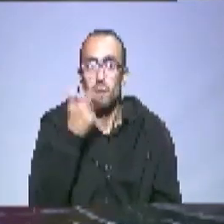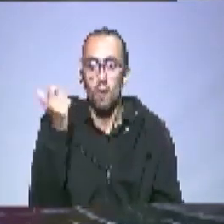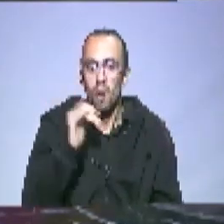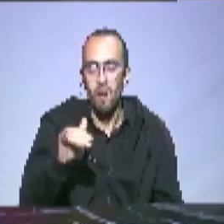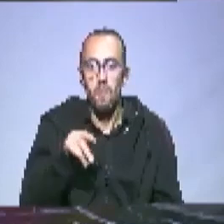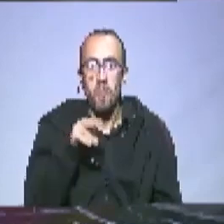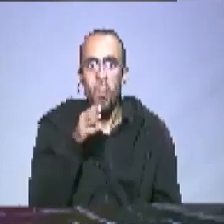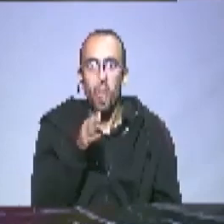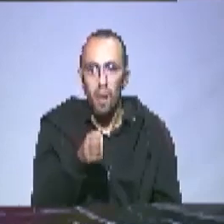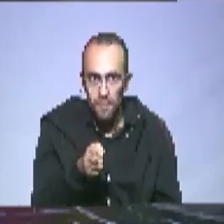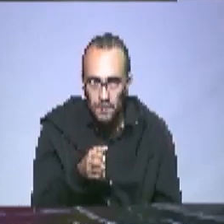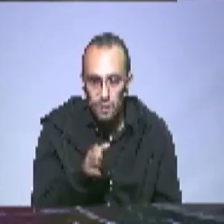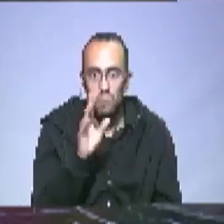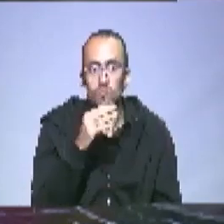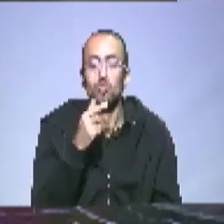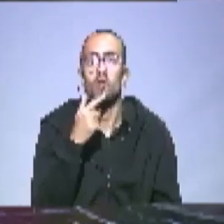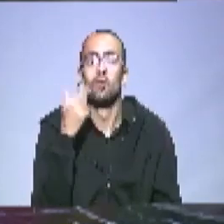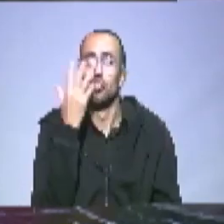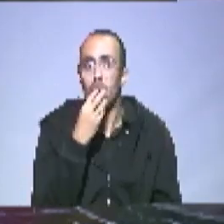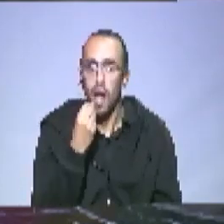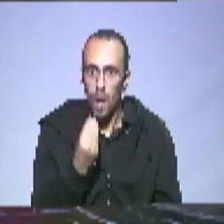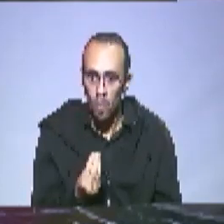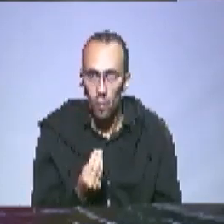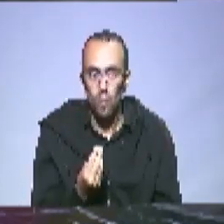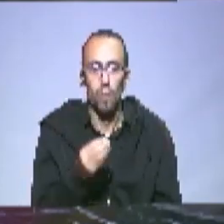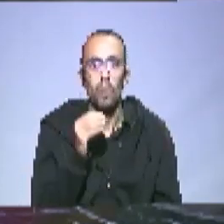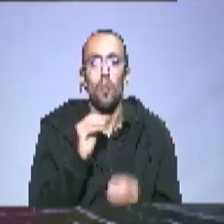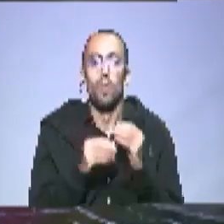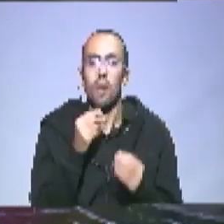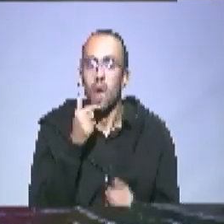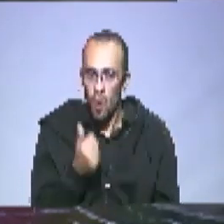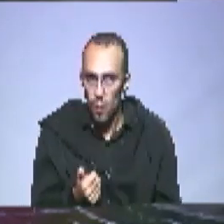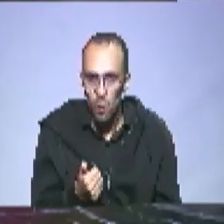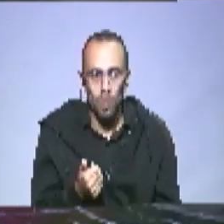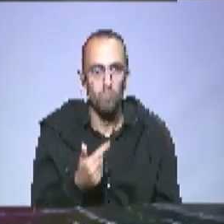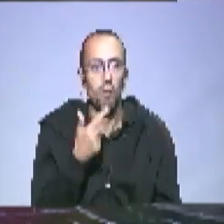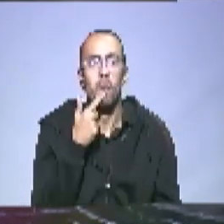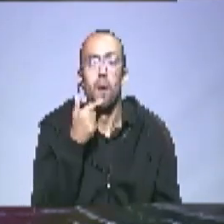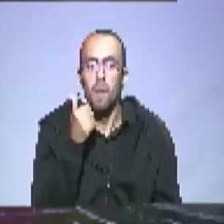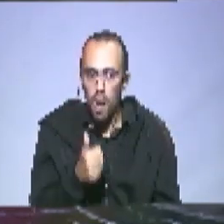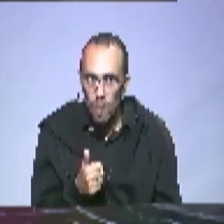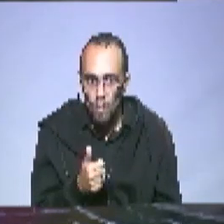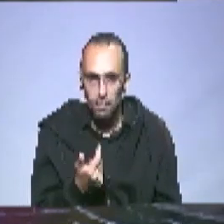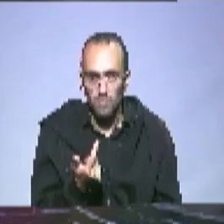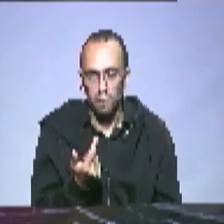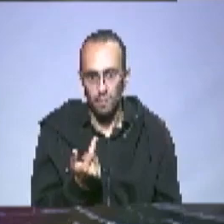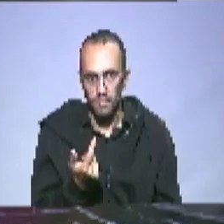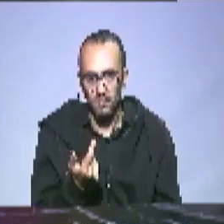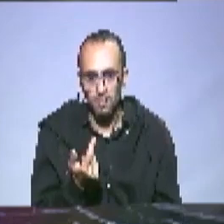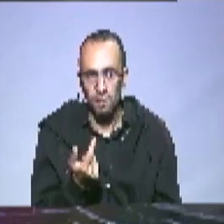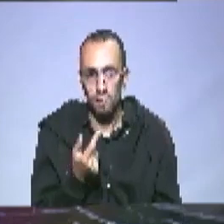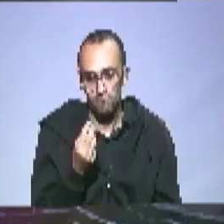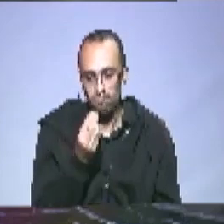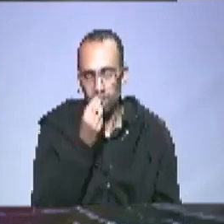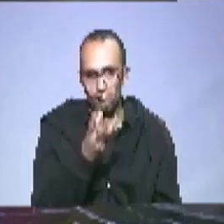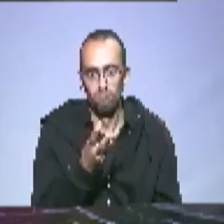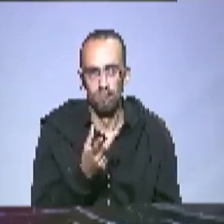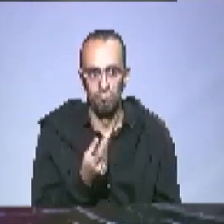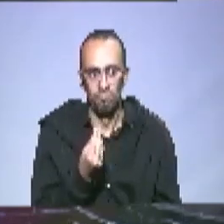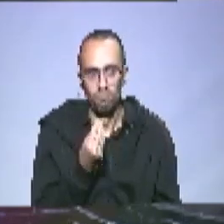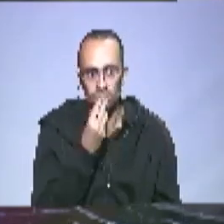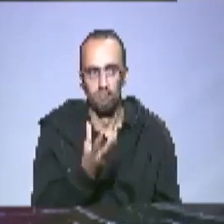للولاد، يبقى شكلها حلو، لون حلو، وطعم حلو، بتبقى حاجة من الحاجات الفخمة جدا